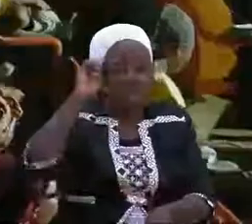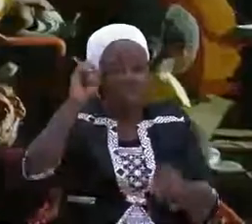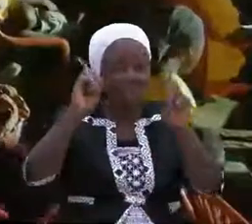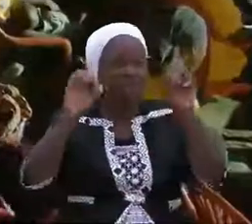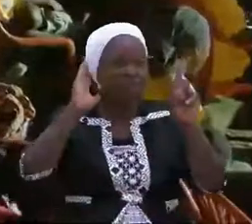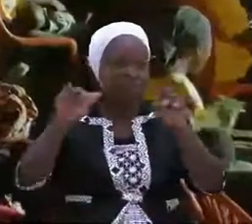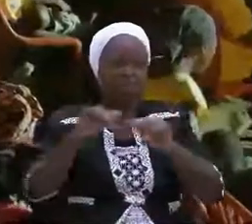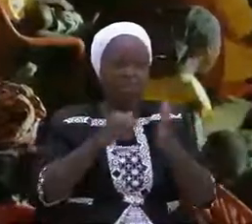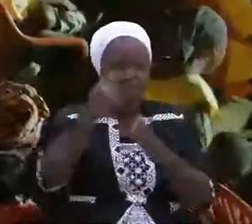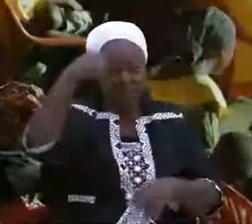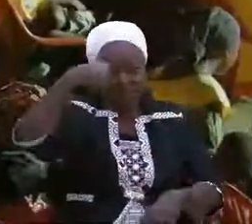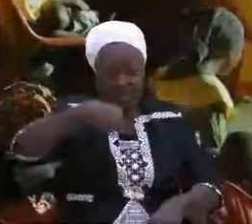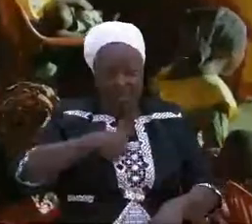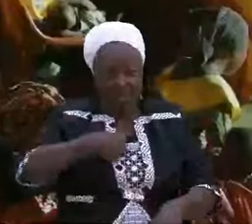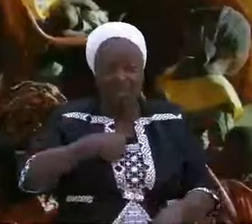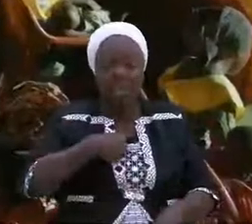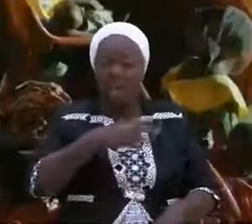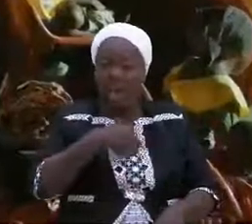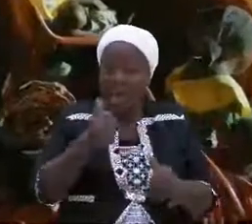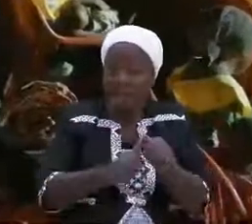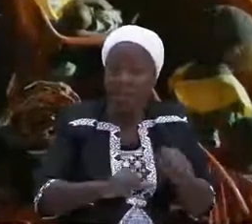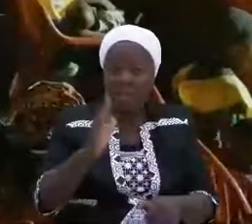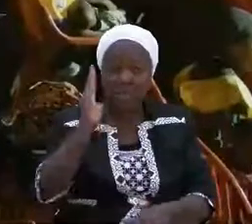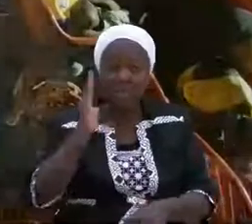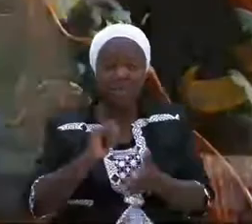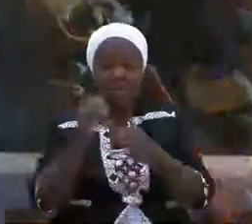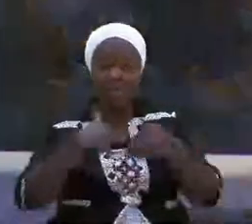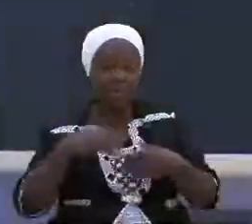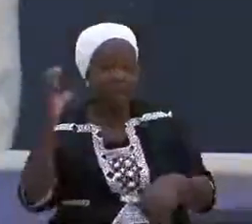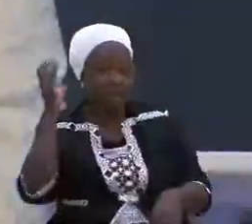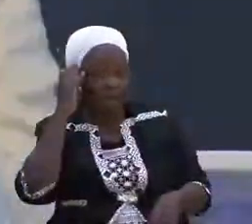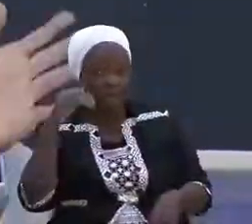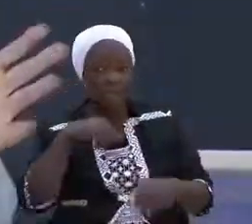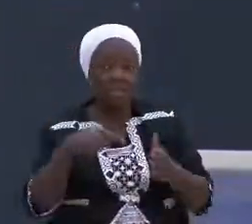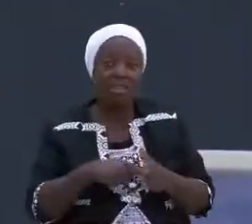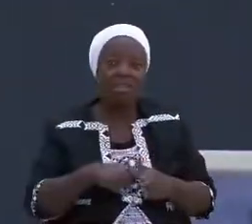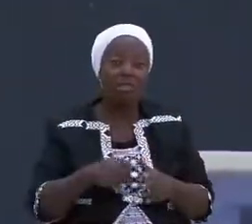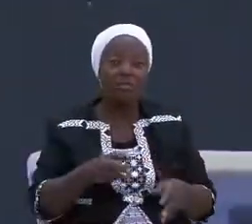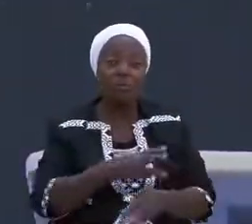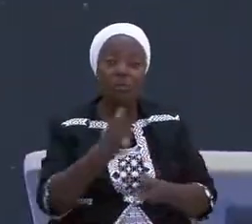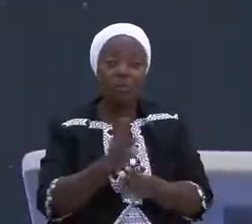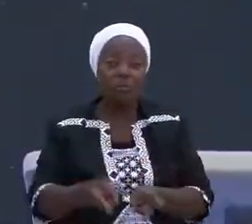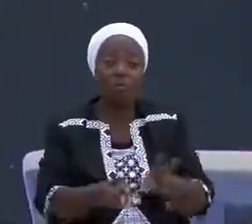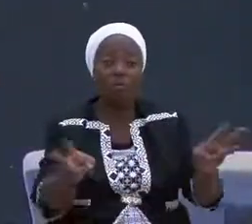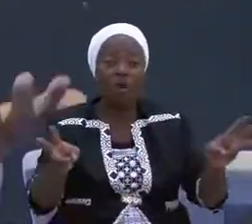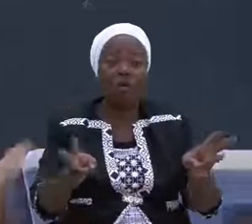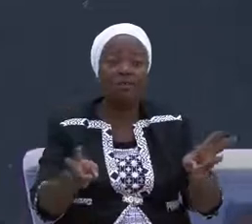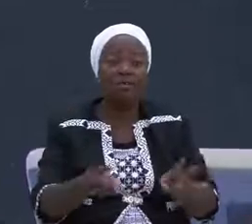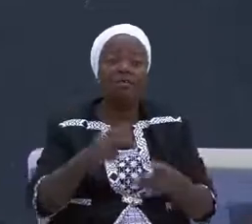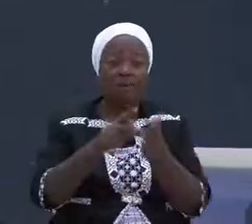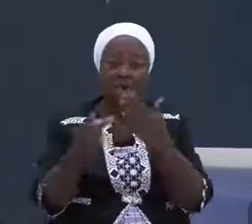moi. Et tout témoignage que tu as entendu, au cours des croisades mondiales